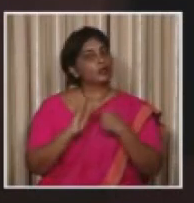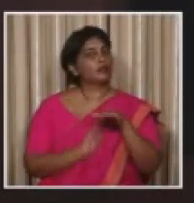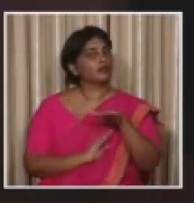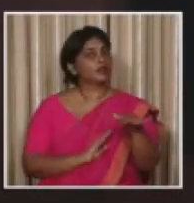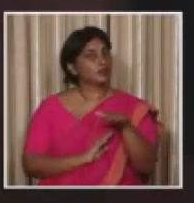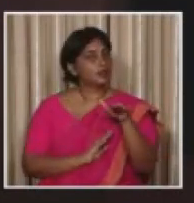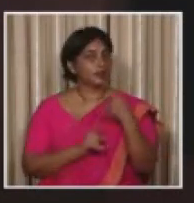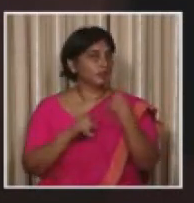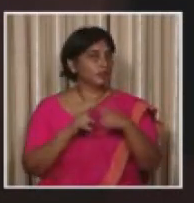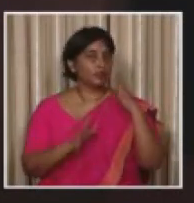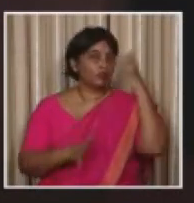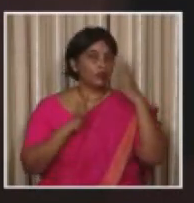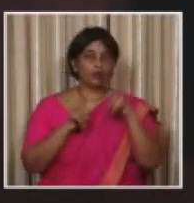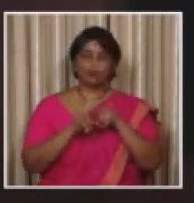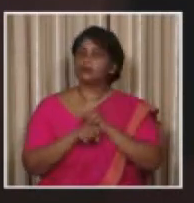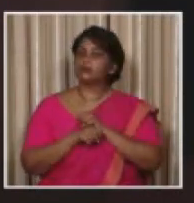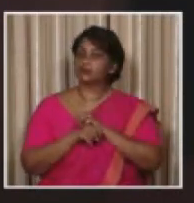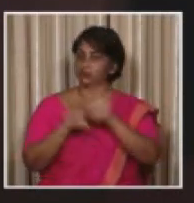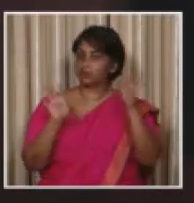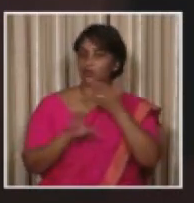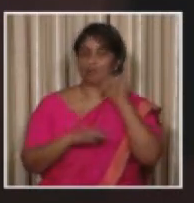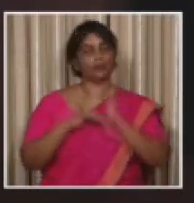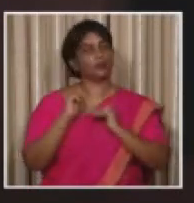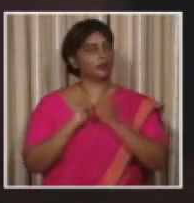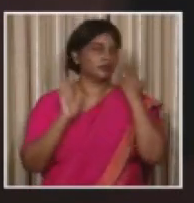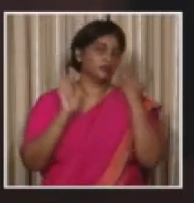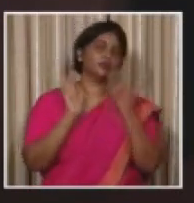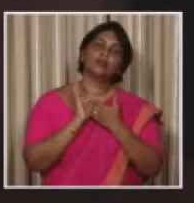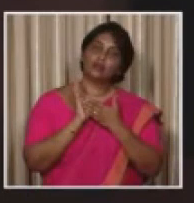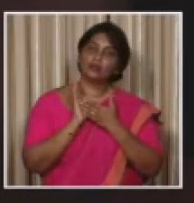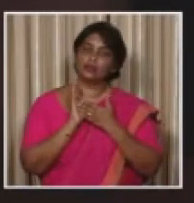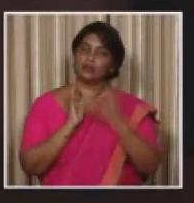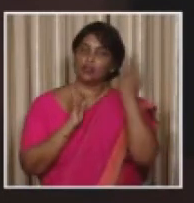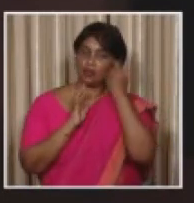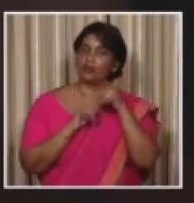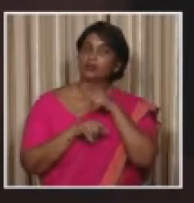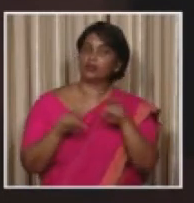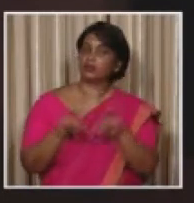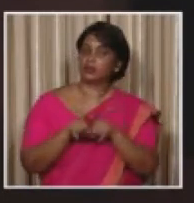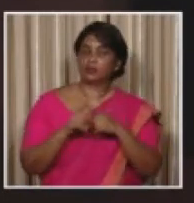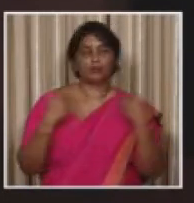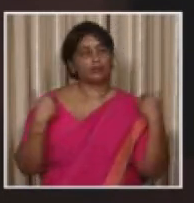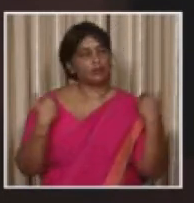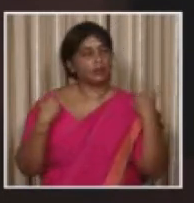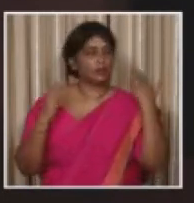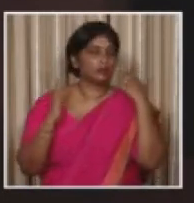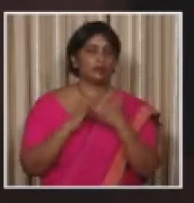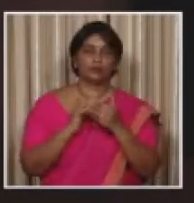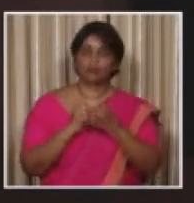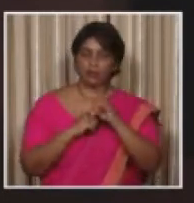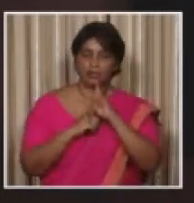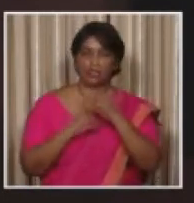तुल वितराक्निवे लोकेट गेनयान्न पुलुवान् क्रम विधहा उपायकमयान् सोयागान्नट एतुमागे महंसिय पिलिबंद अगे करन